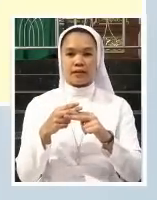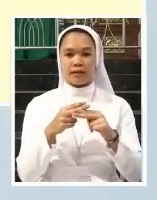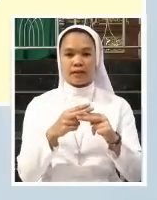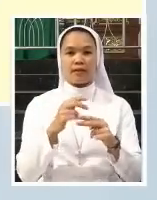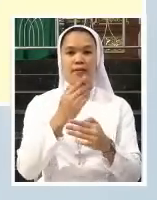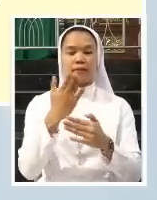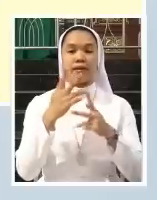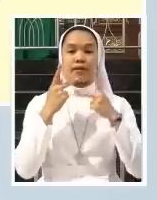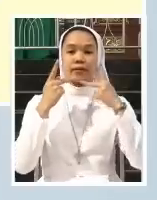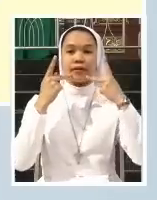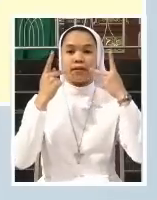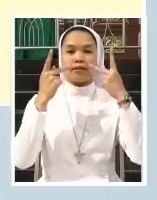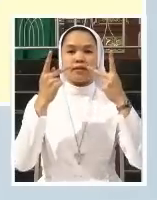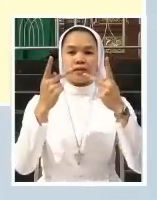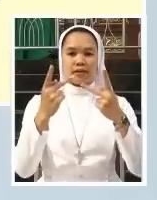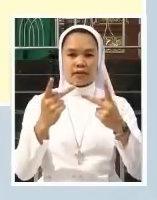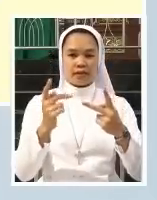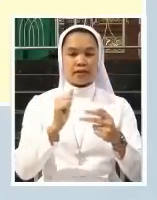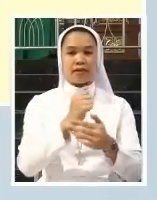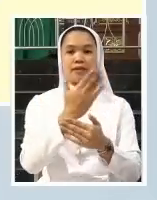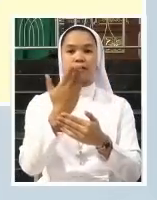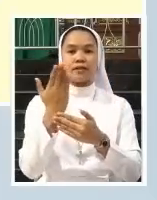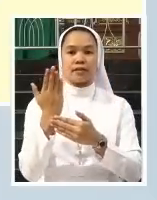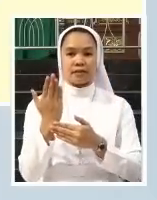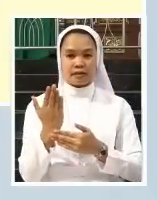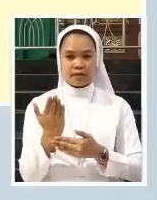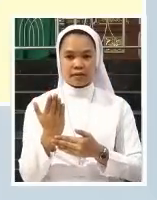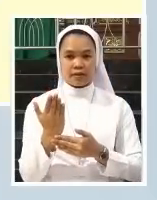ibabayaw niya ang sa iyong